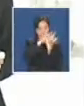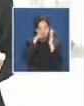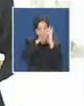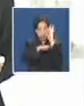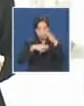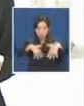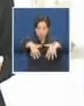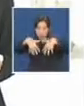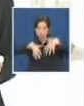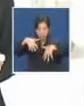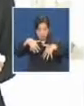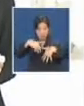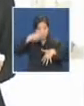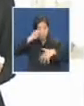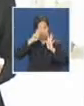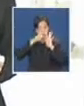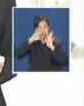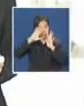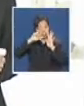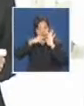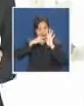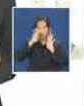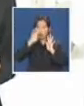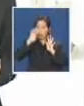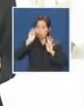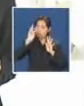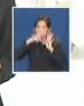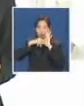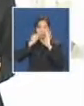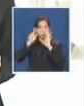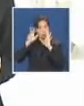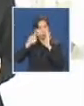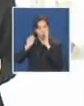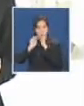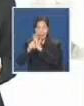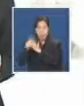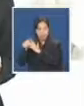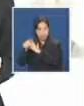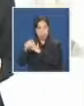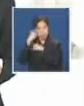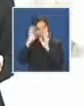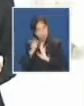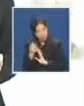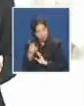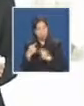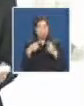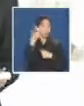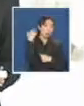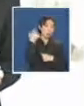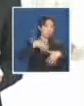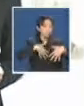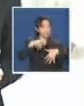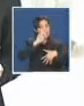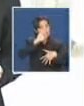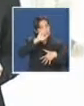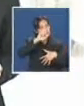ทราบว่านโยบายนี้แตกต่างจากนโยบายอื่นๆของรัฐบาลอย่างไรหลายคนถามว่าจะแตกต่างจากประชานิยมอย่างไรก็จะมีคำตอบในวันนี้ด้วยค่ะได้